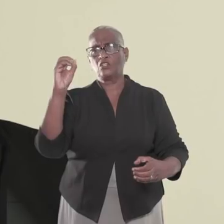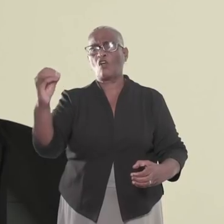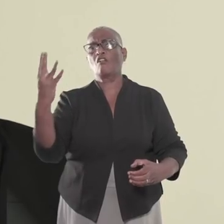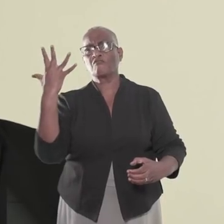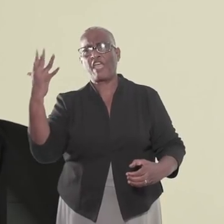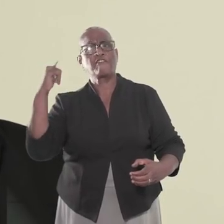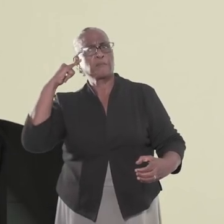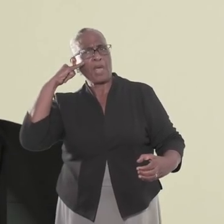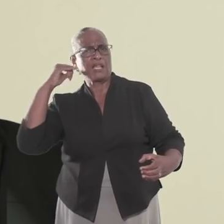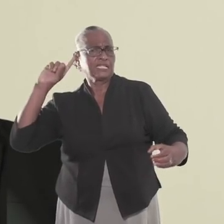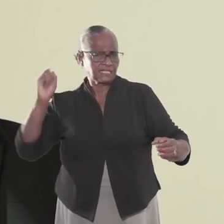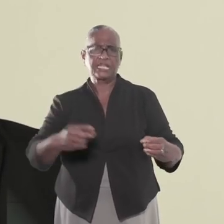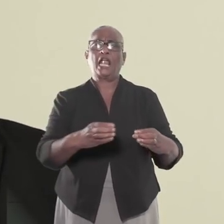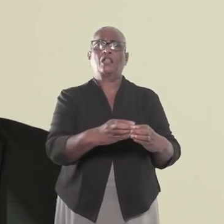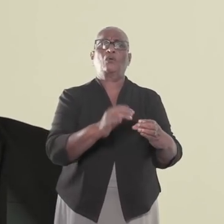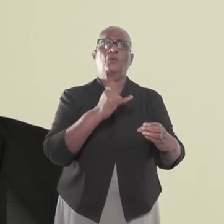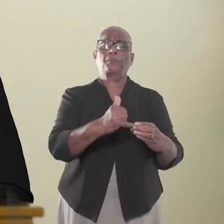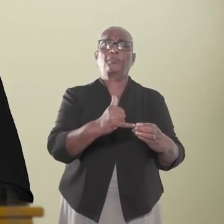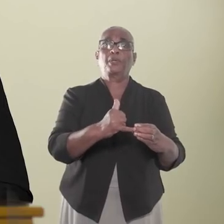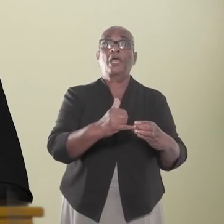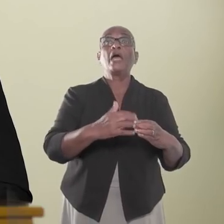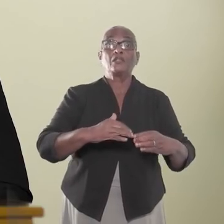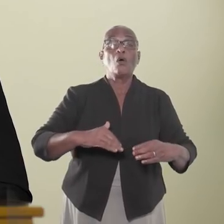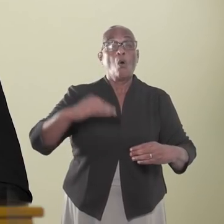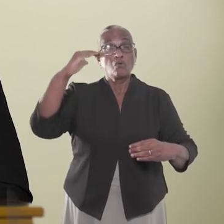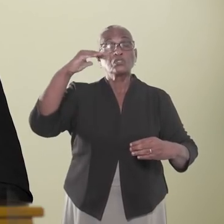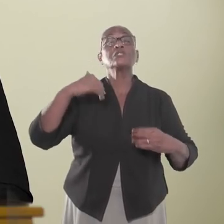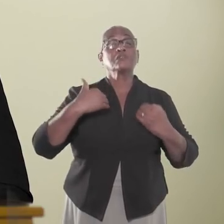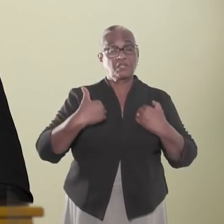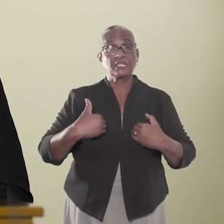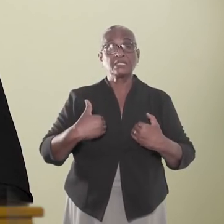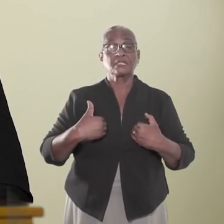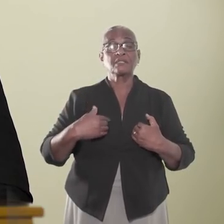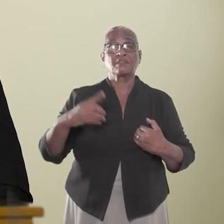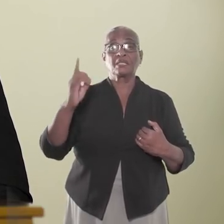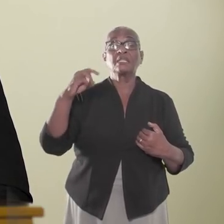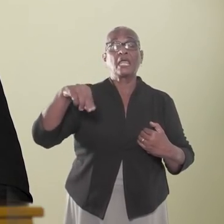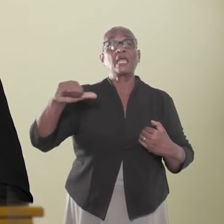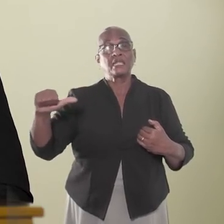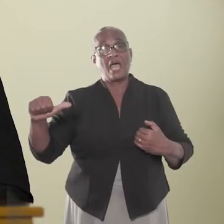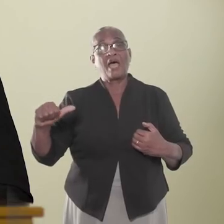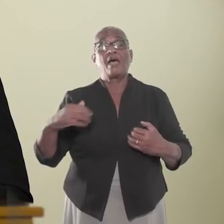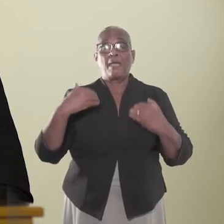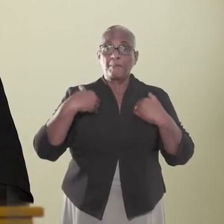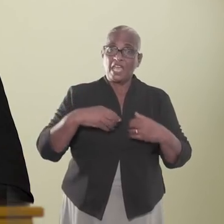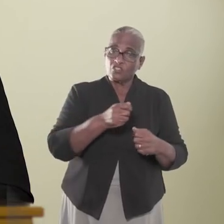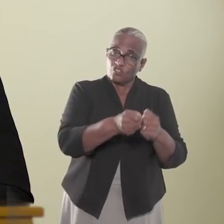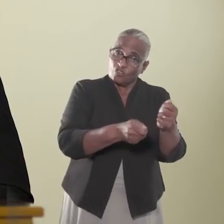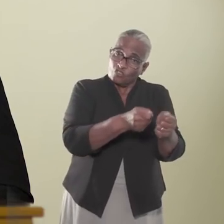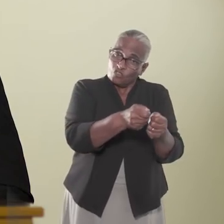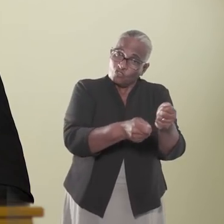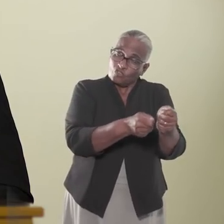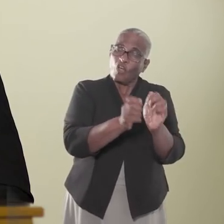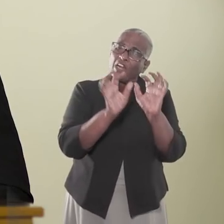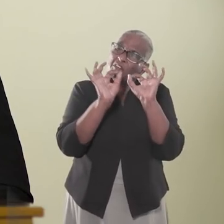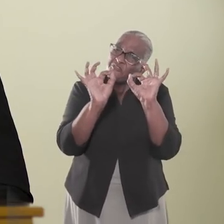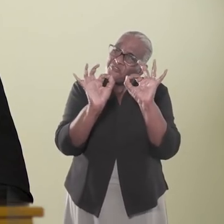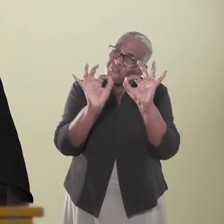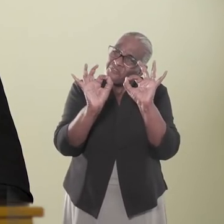105. Het hoogste college van staat, de regering en personen uit de zorg,